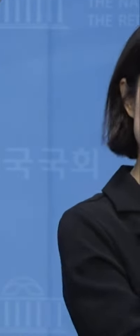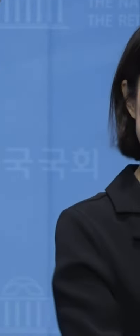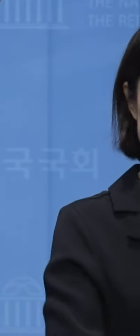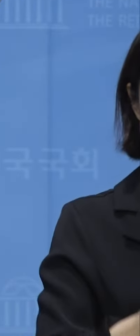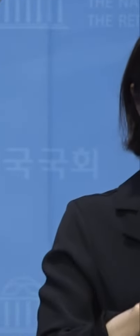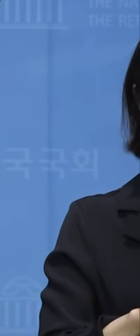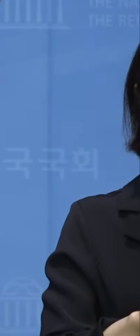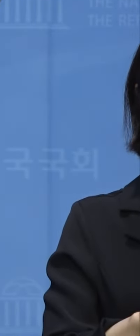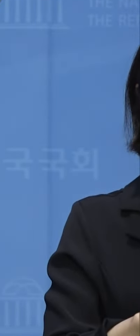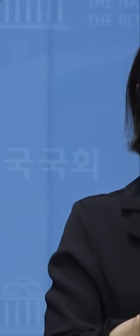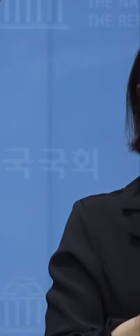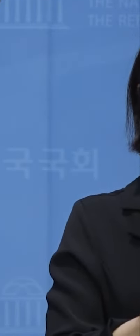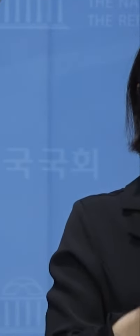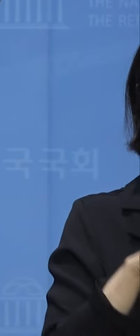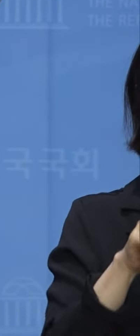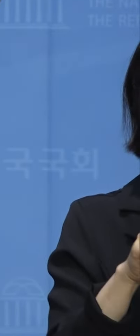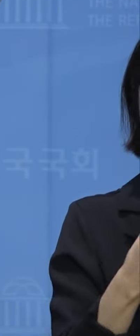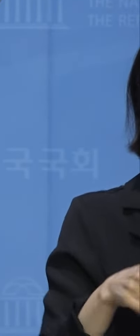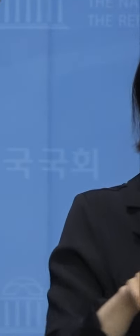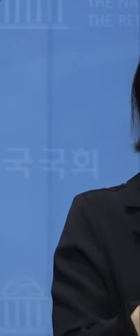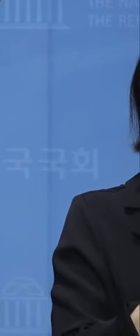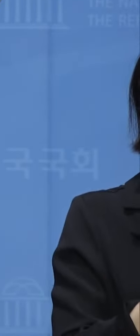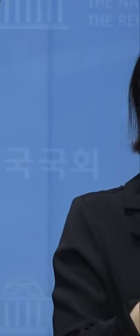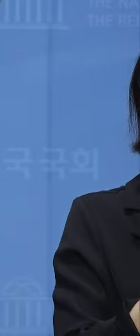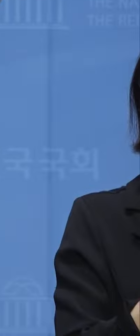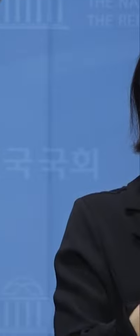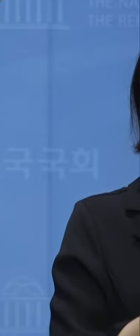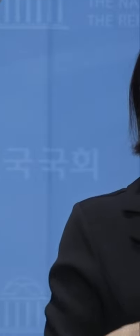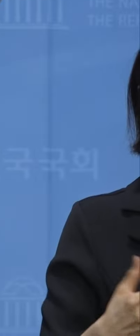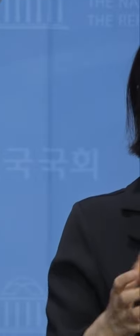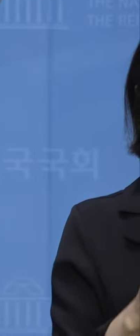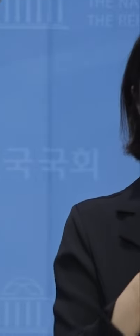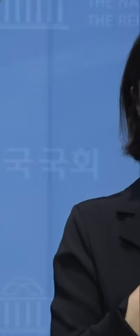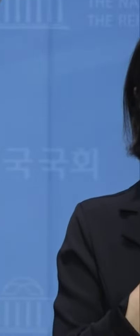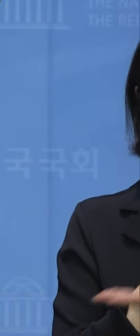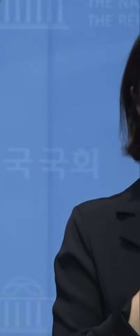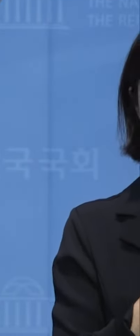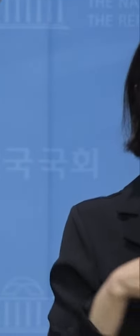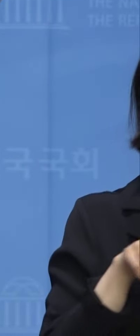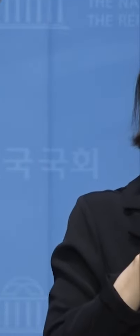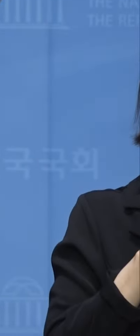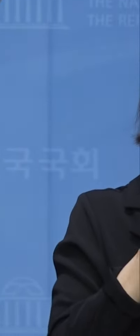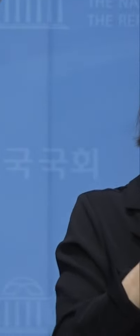위해 당원 동지들과 끝까지 함께하겠습니다.